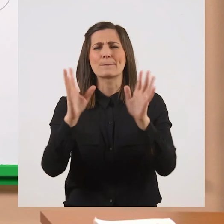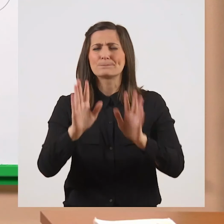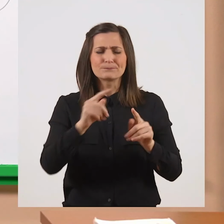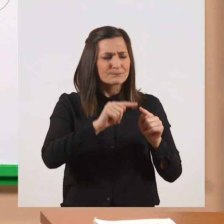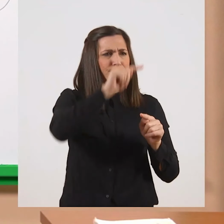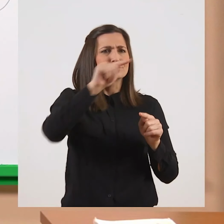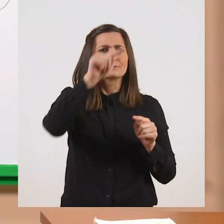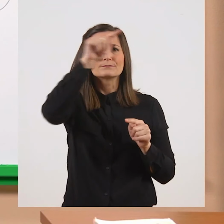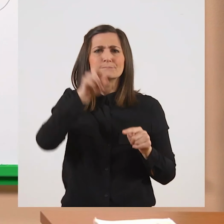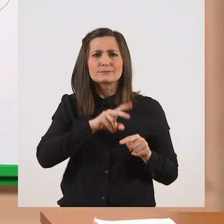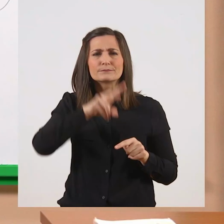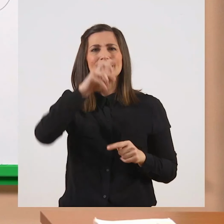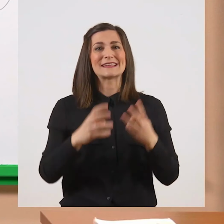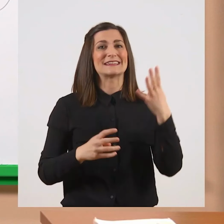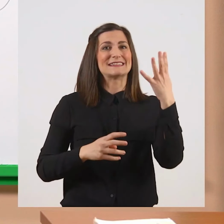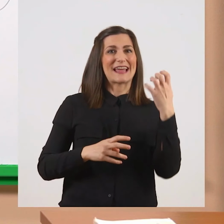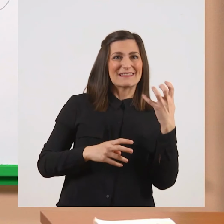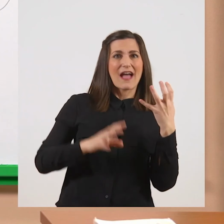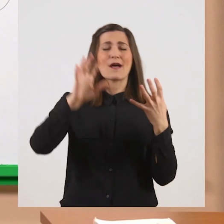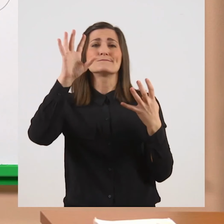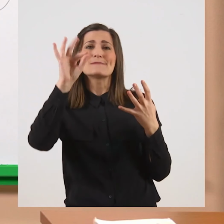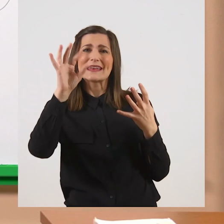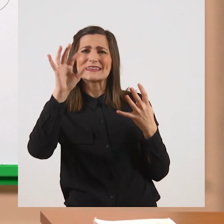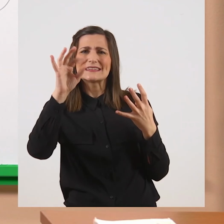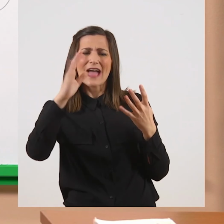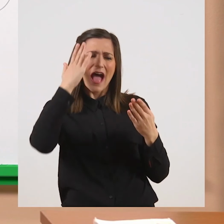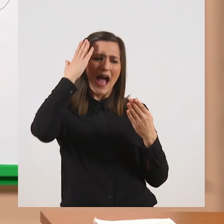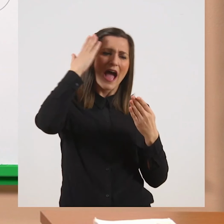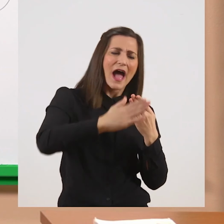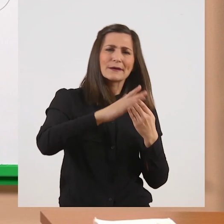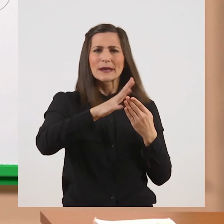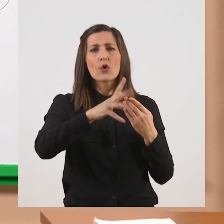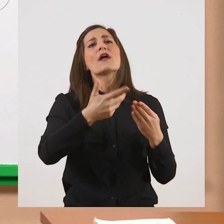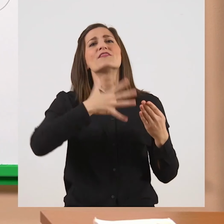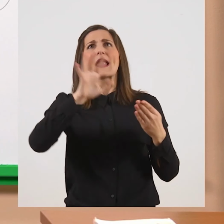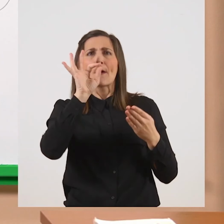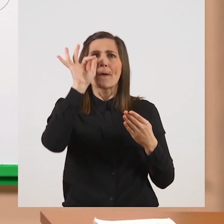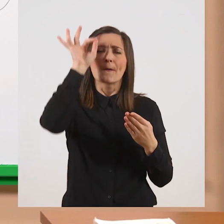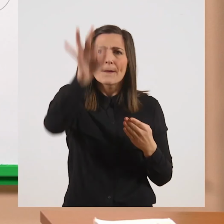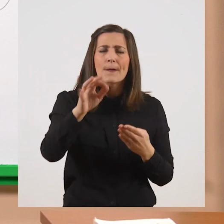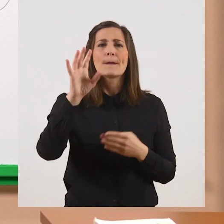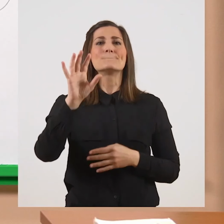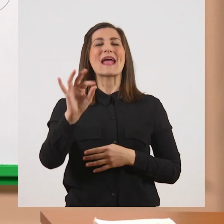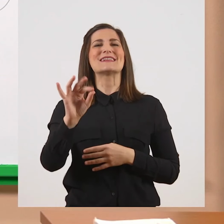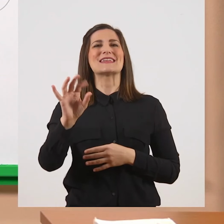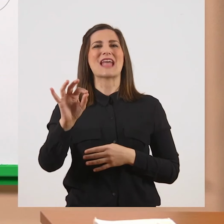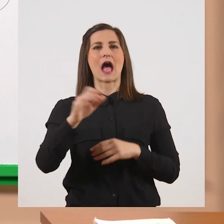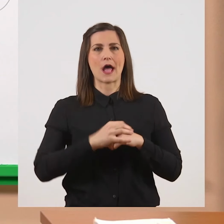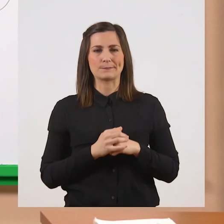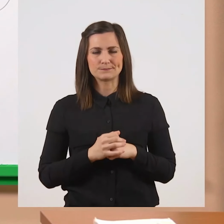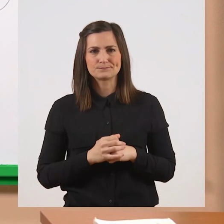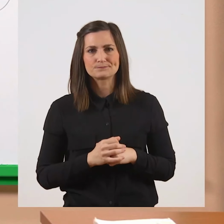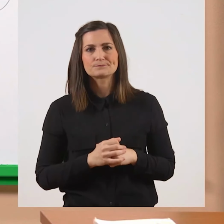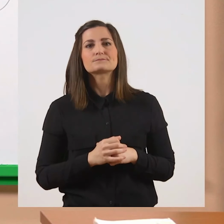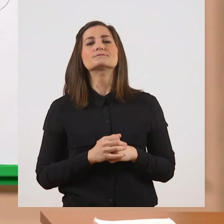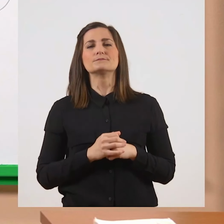σκαλίτσα μου. Εδώ είναι το 40 και εδώ το 50. Άρα το 47 είναι κάπου εδώ. Άρα εγώ πρέπει να πατήσω στη στρογγυλή δεκάδα του 50.